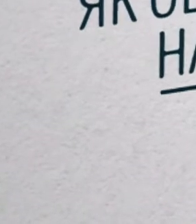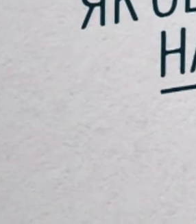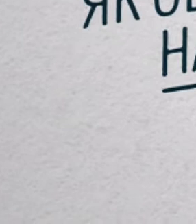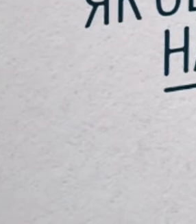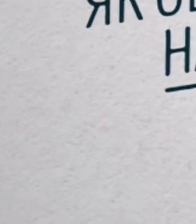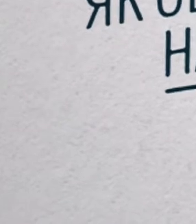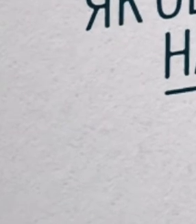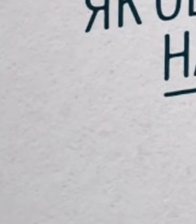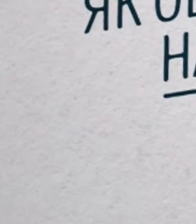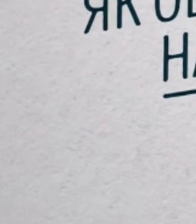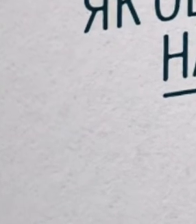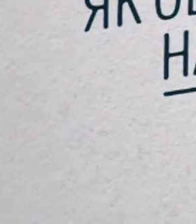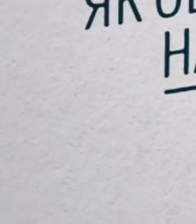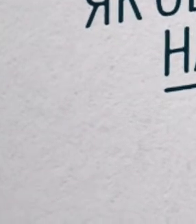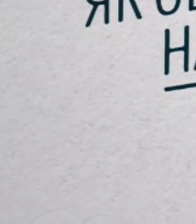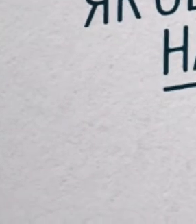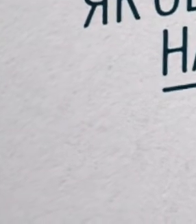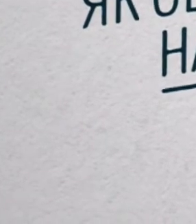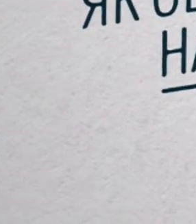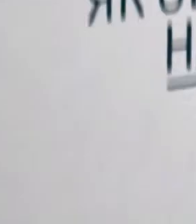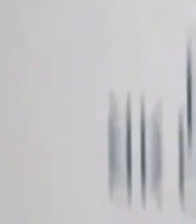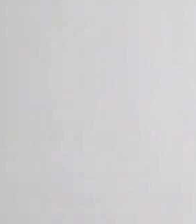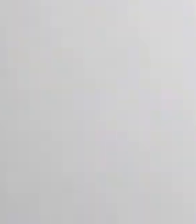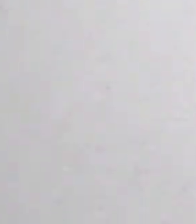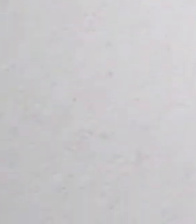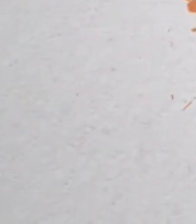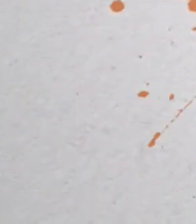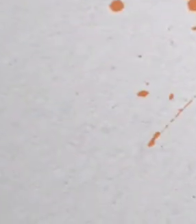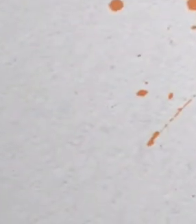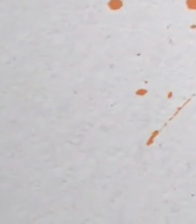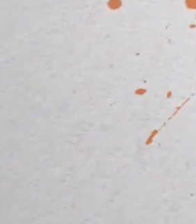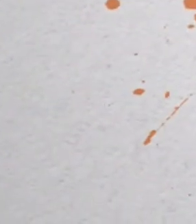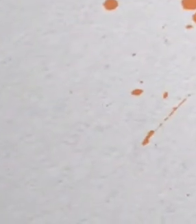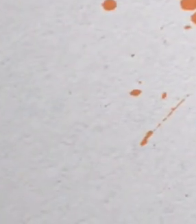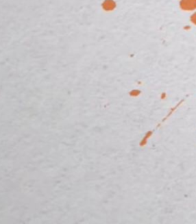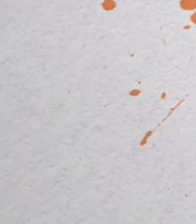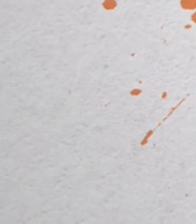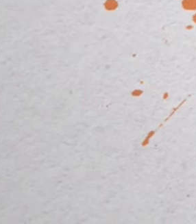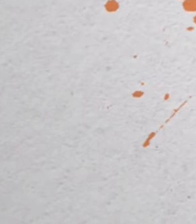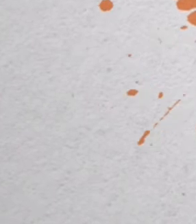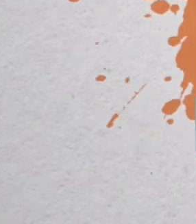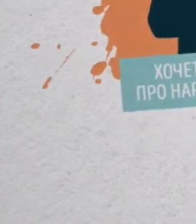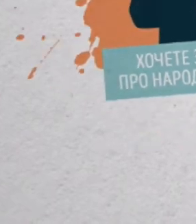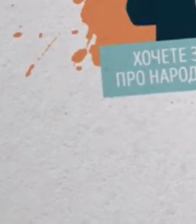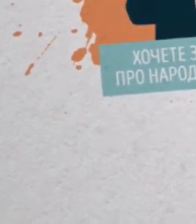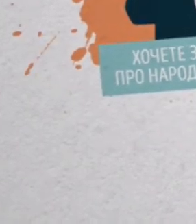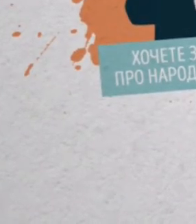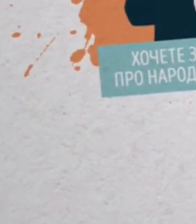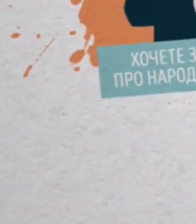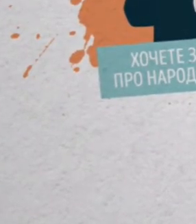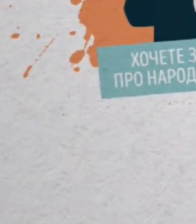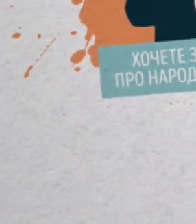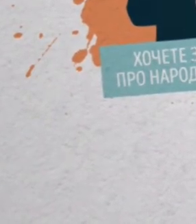Як оцінити якість роботи народного депутата? Хочете знати більше про народного депутата? На сайті Верховної